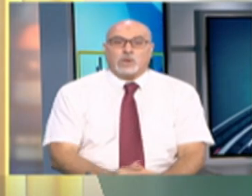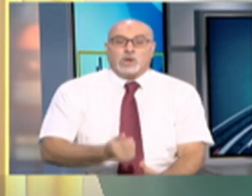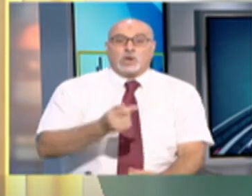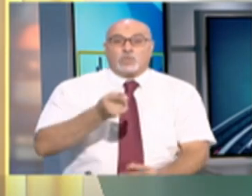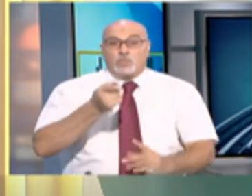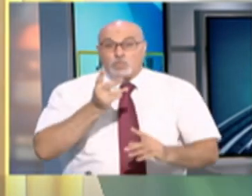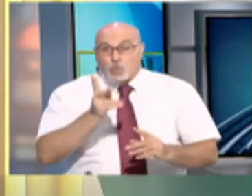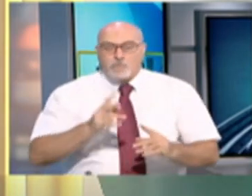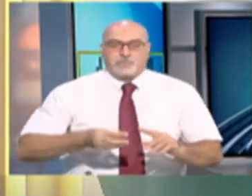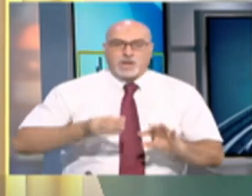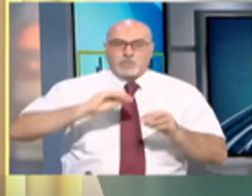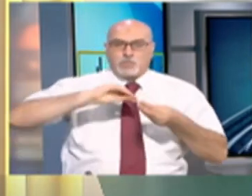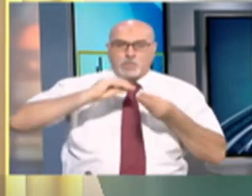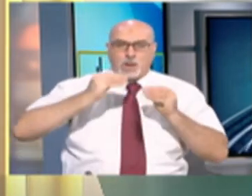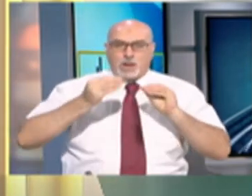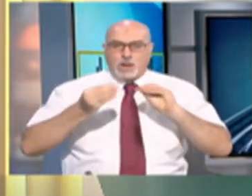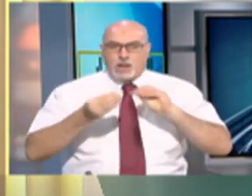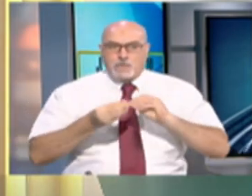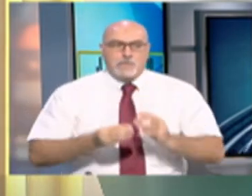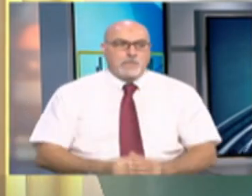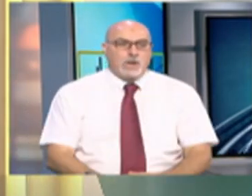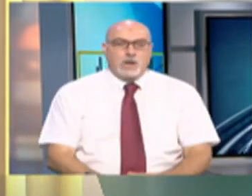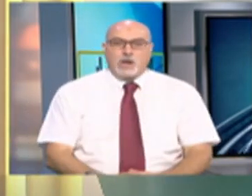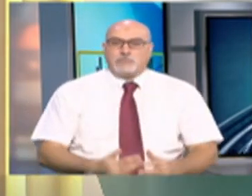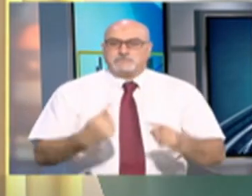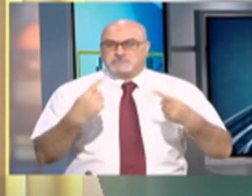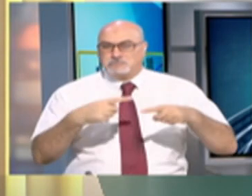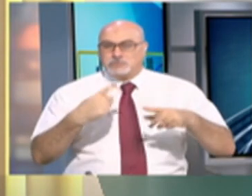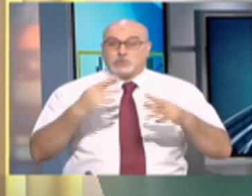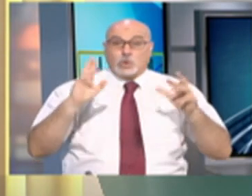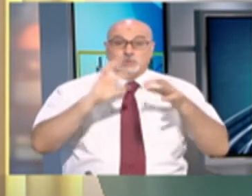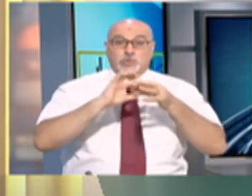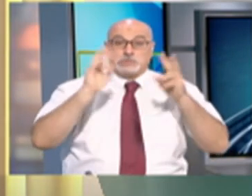والتأزم الذي تشهده العلاقات الدولية اليوم